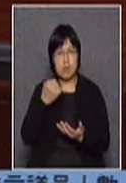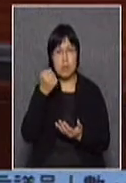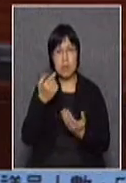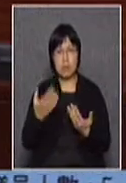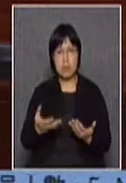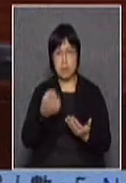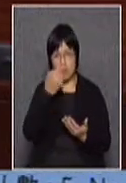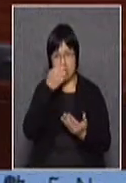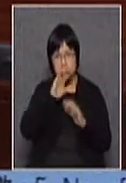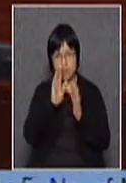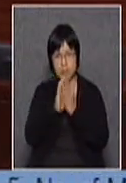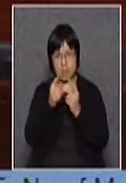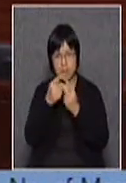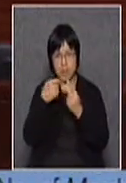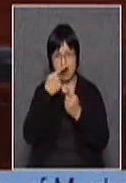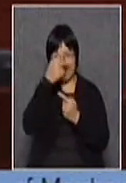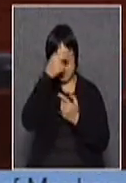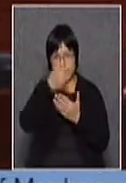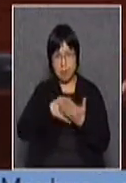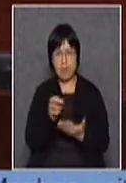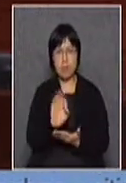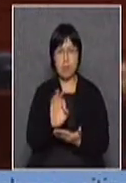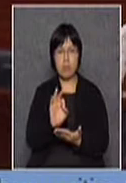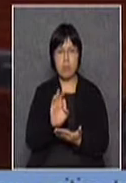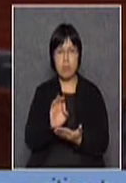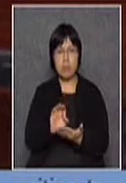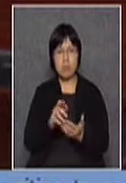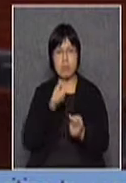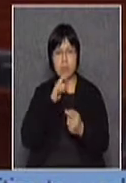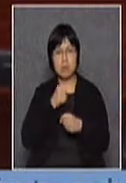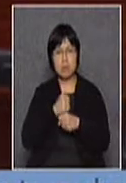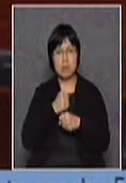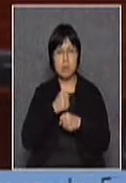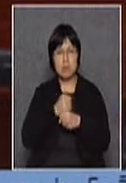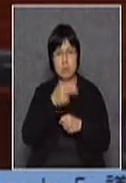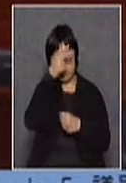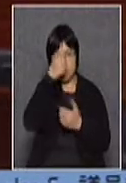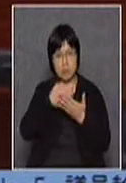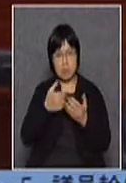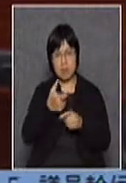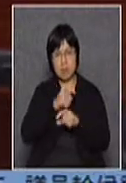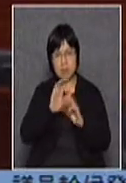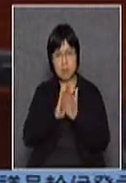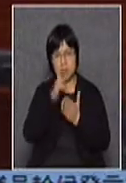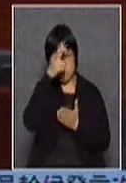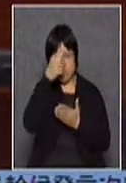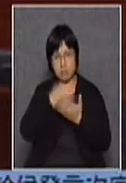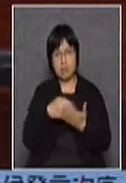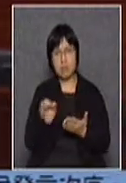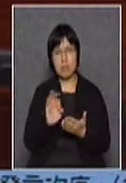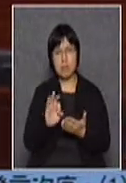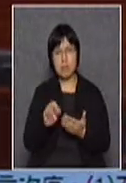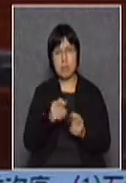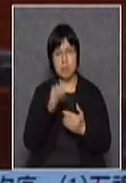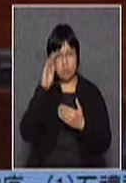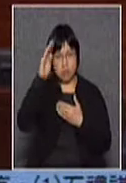港整體冇人口政策同埋冇呢個嘅所謂工業政策、經濟整體政策情況之下，即係冇一個長遠